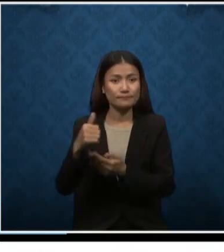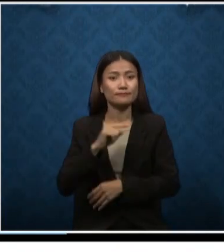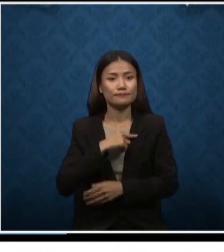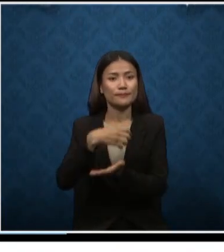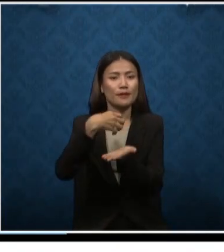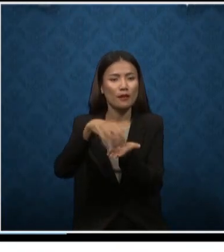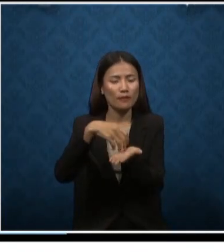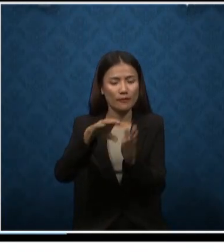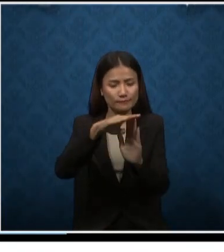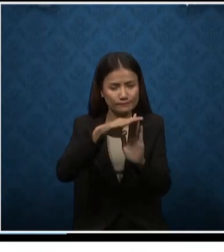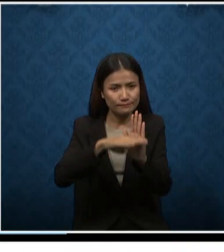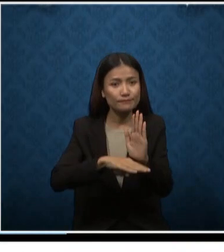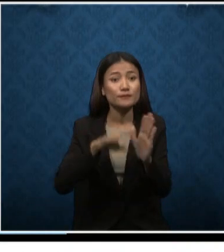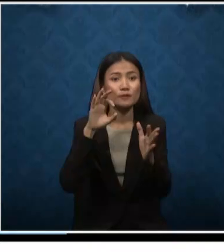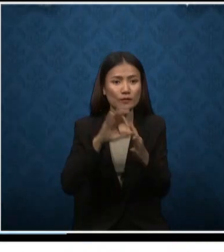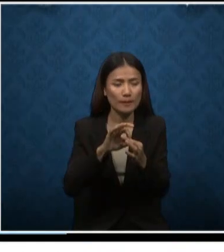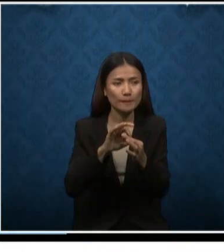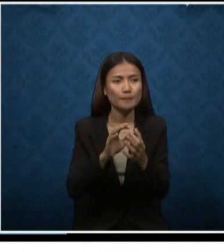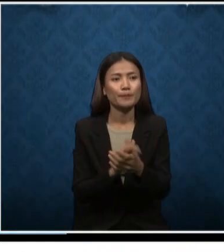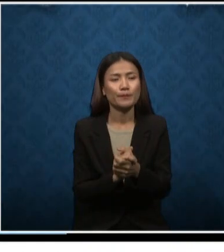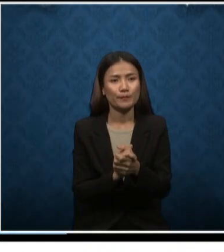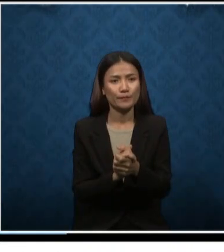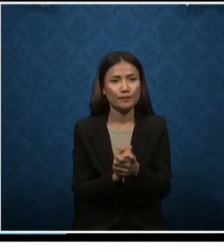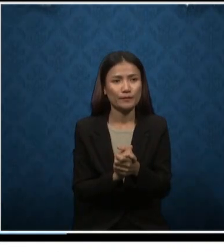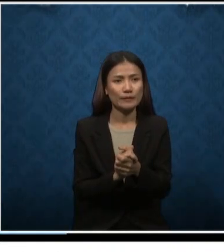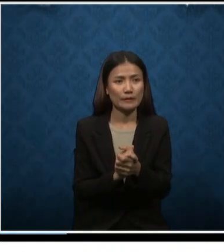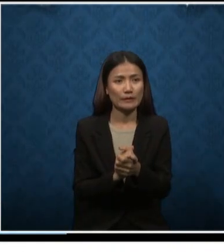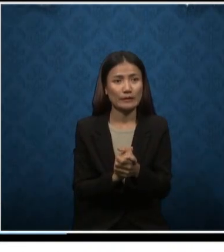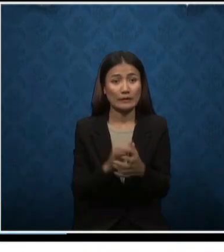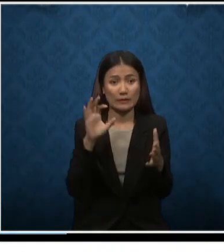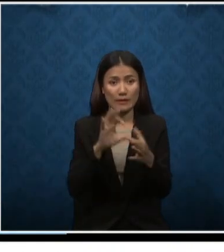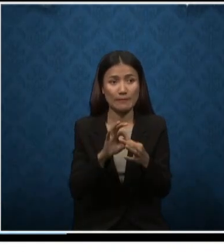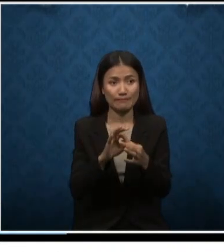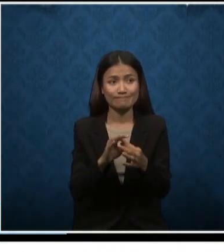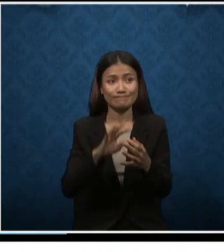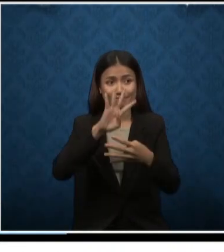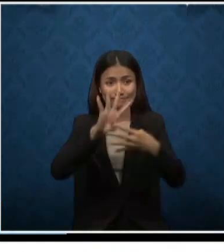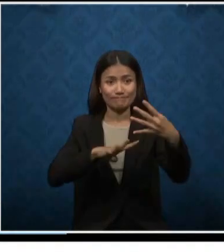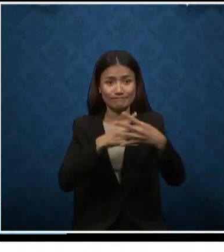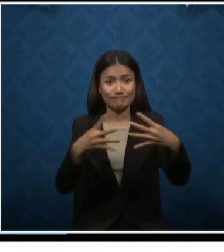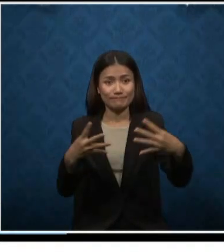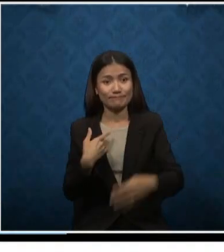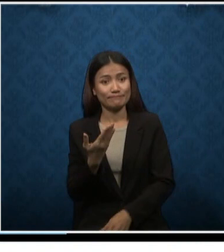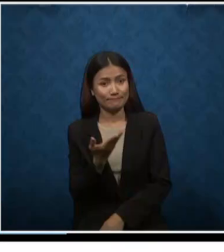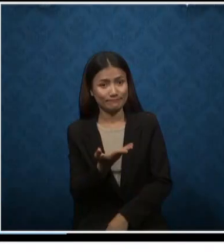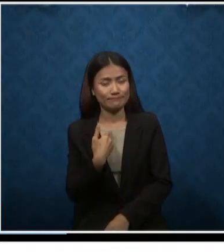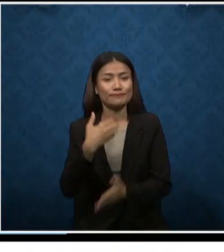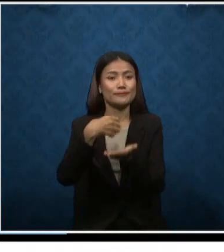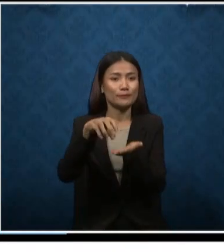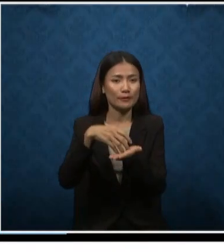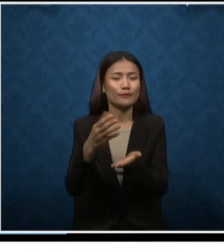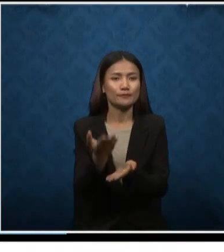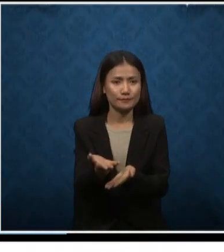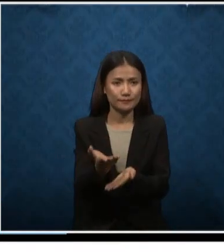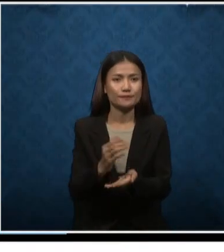ละเอียดเกี่ยวกับแนวคิดและที่มาของการศึกษาและคุณลักษณะที่สำคัญตาม